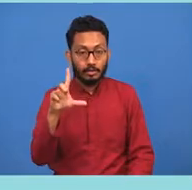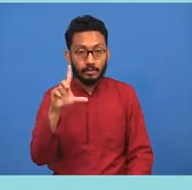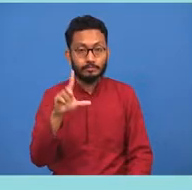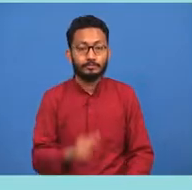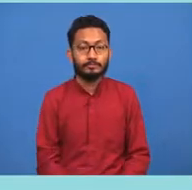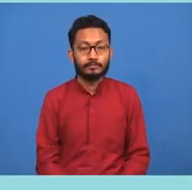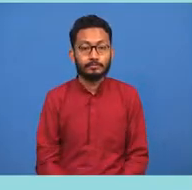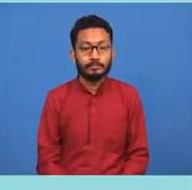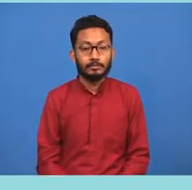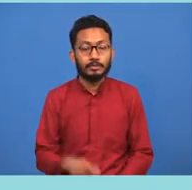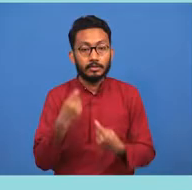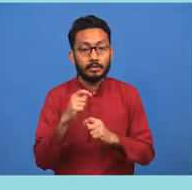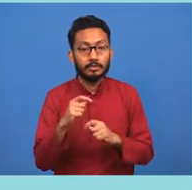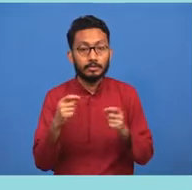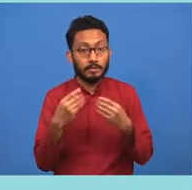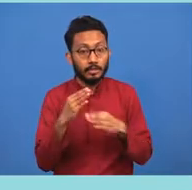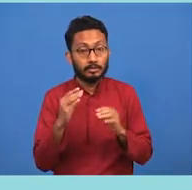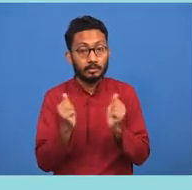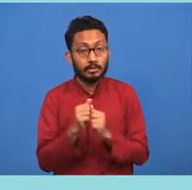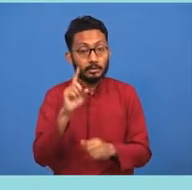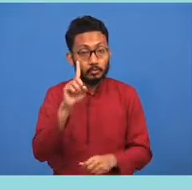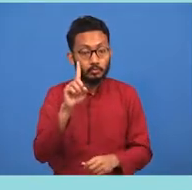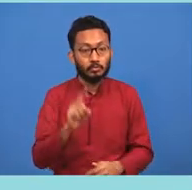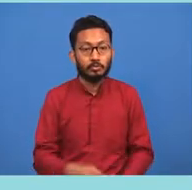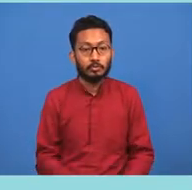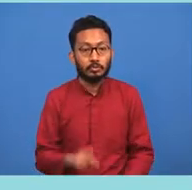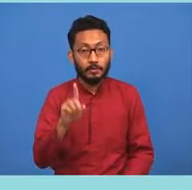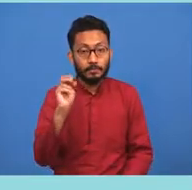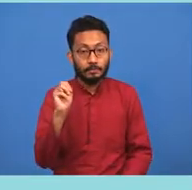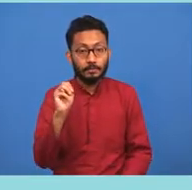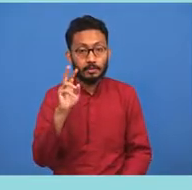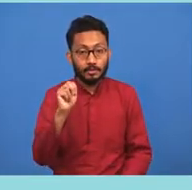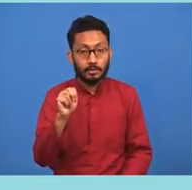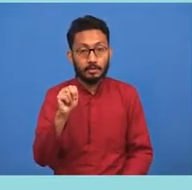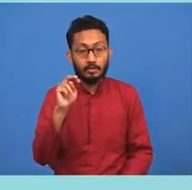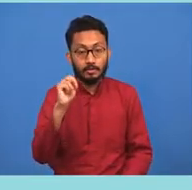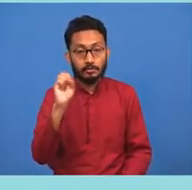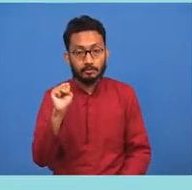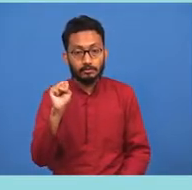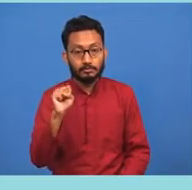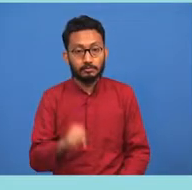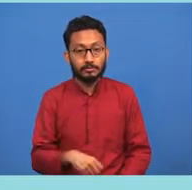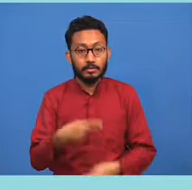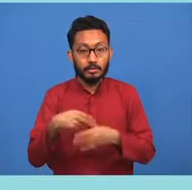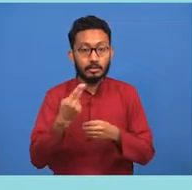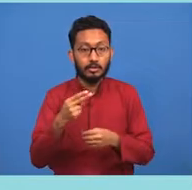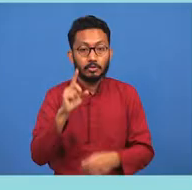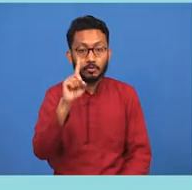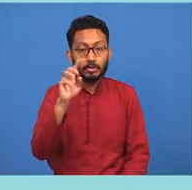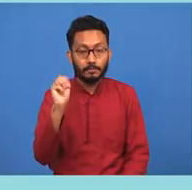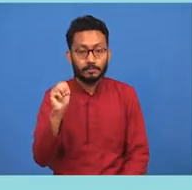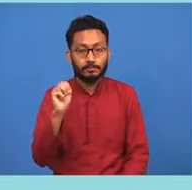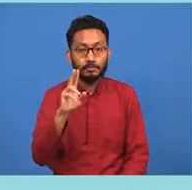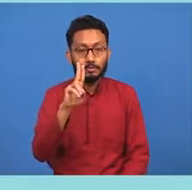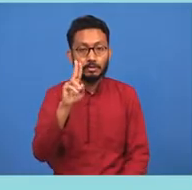bertindak balas dengan 1 mol natrium sulfat menghasilkan 1 mol pelambam 2